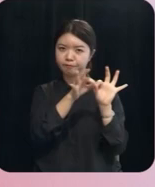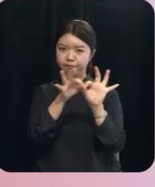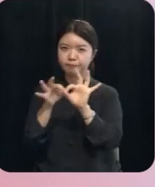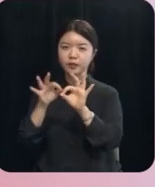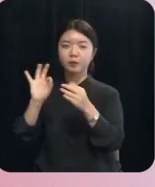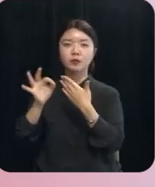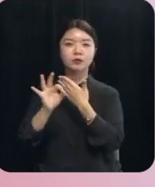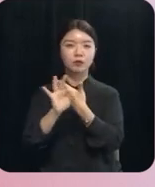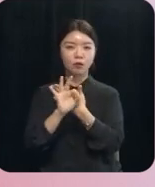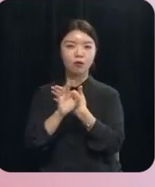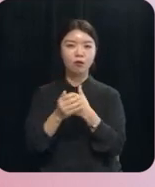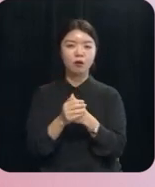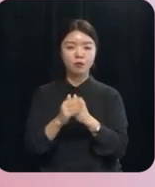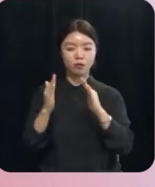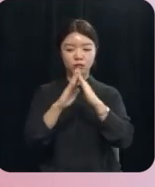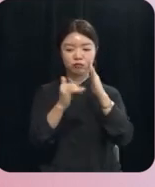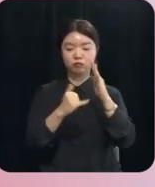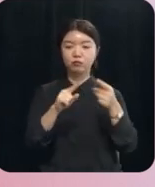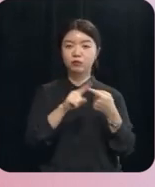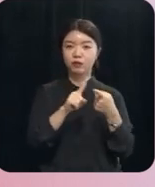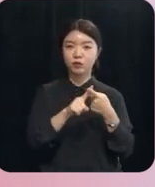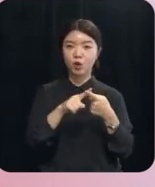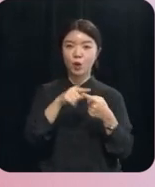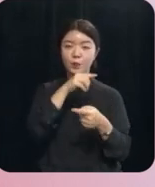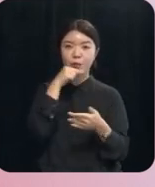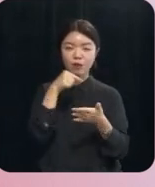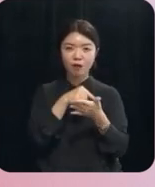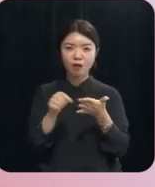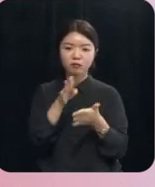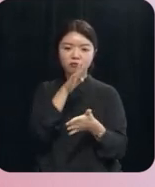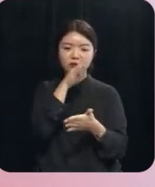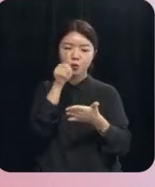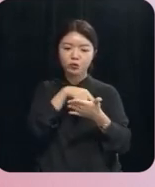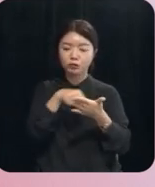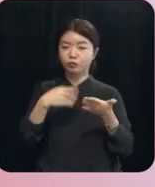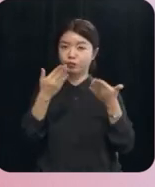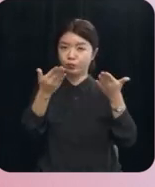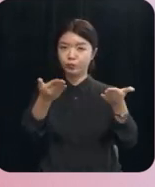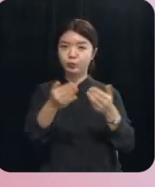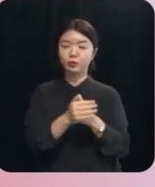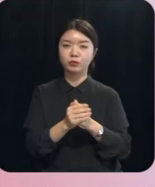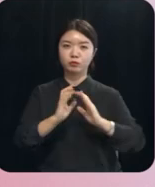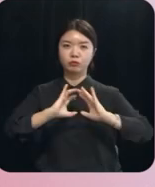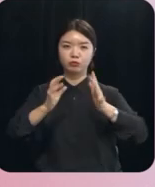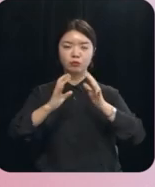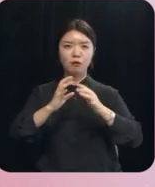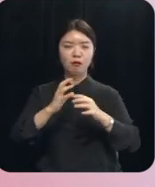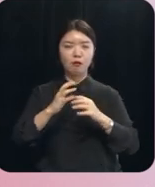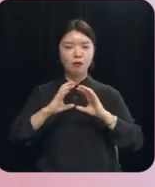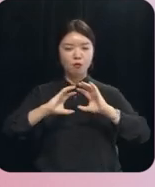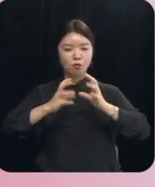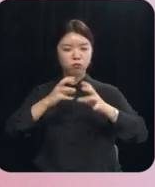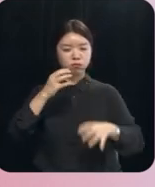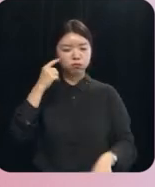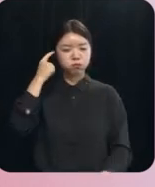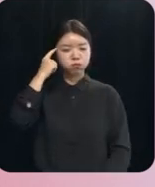유족들에 대해서 피해를 실질적으로 보상을 하고 국가 트라우마 센터 같은